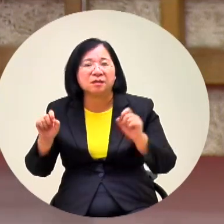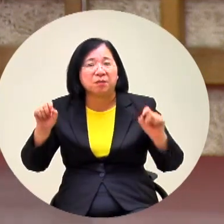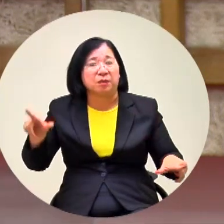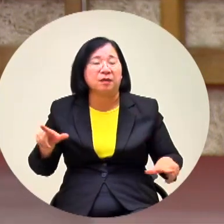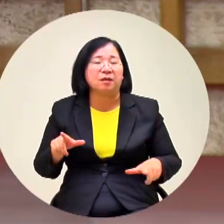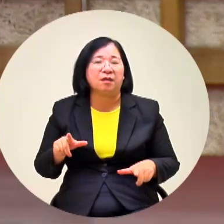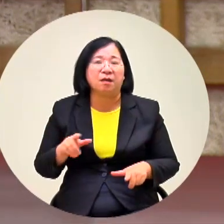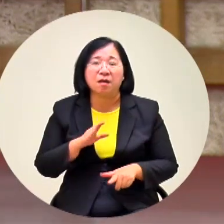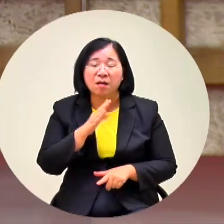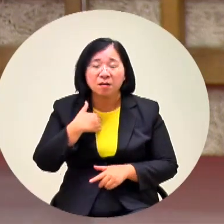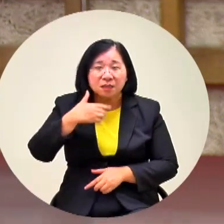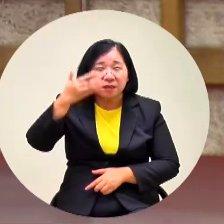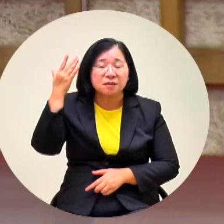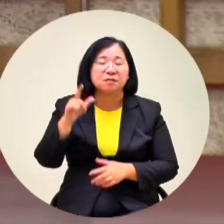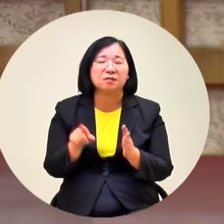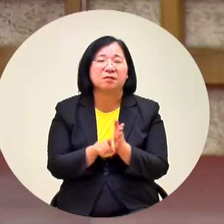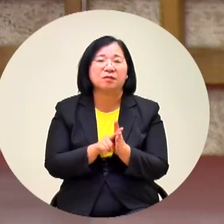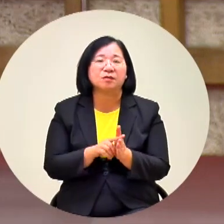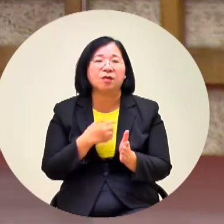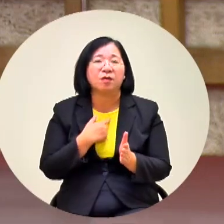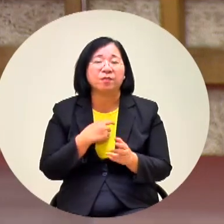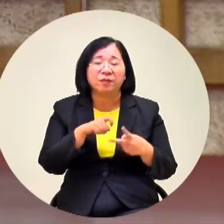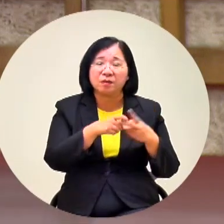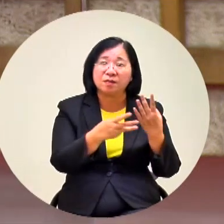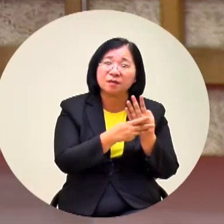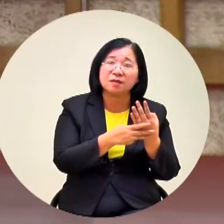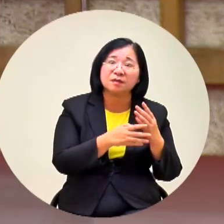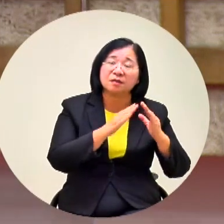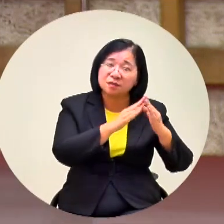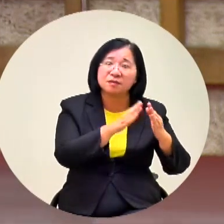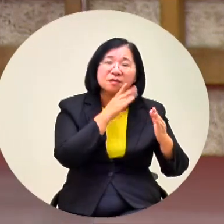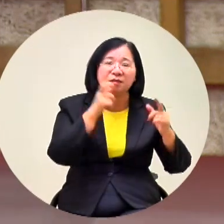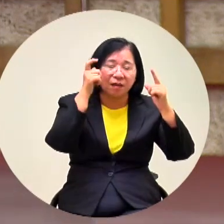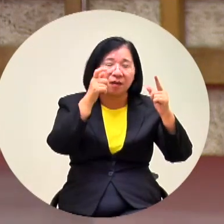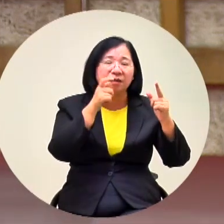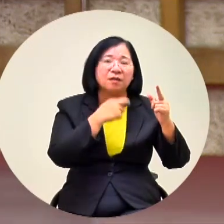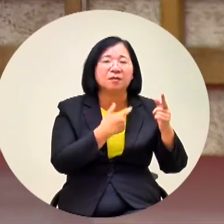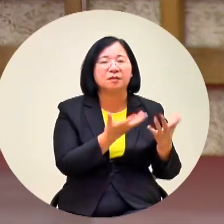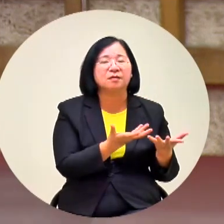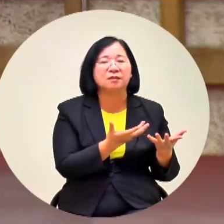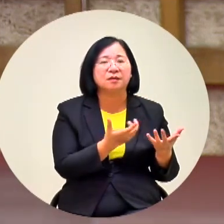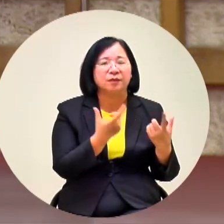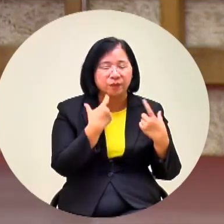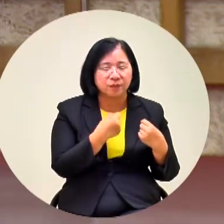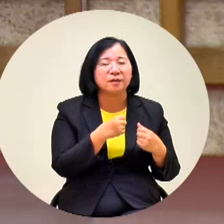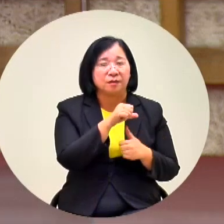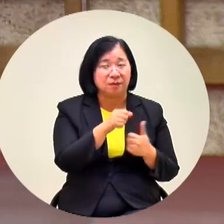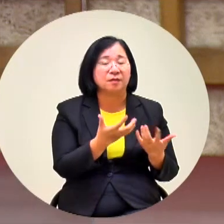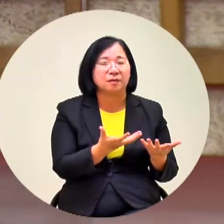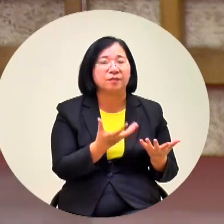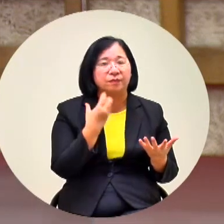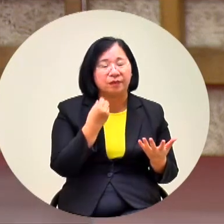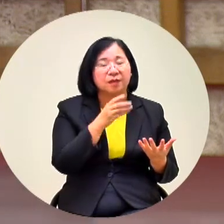都说工业城市是高雄的宿命。我们有没有可能把高雄的特色发挥出来？